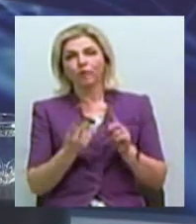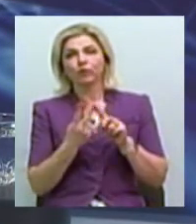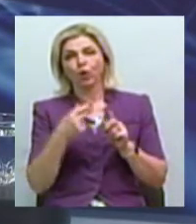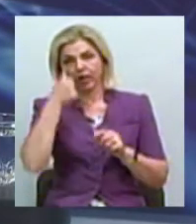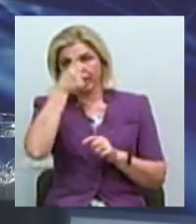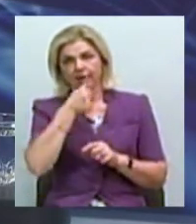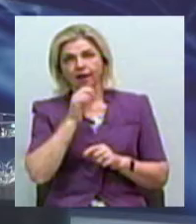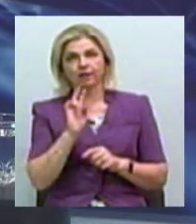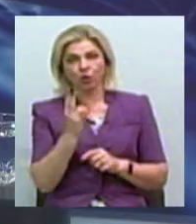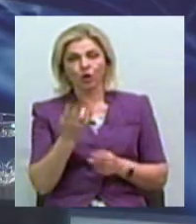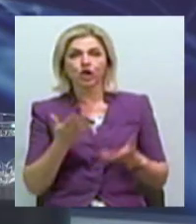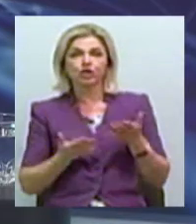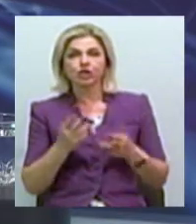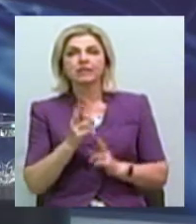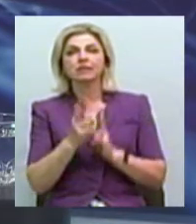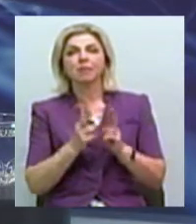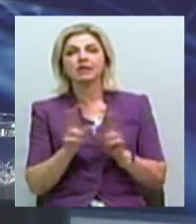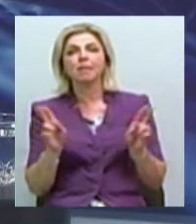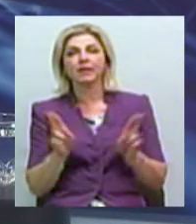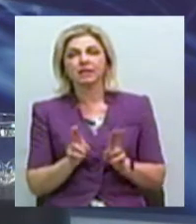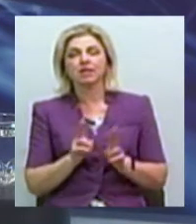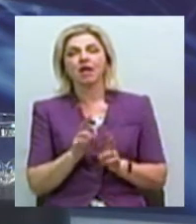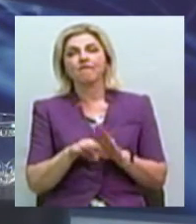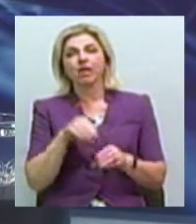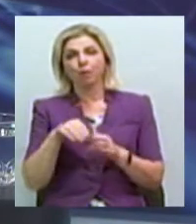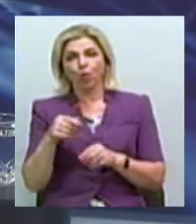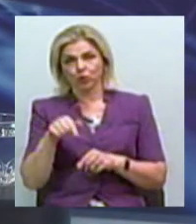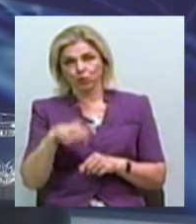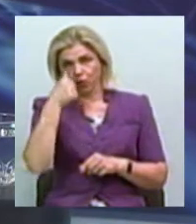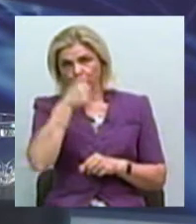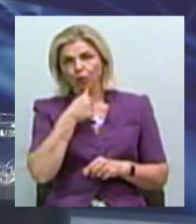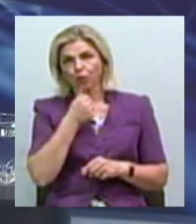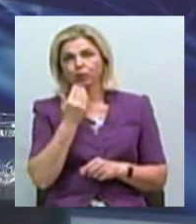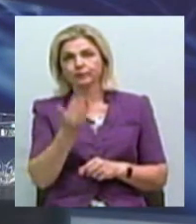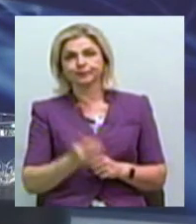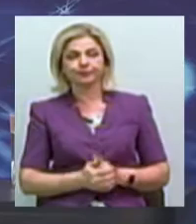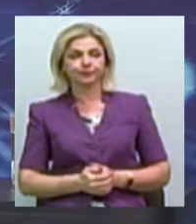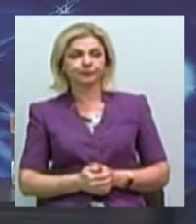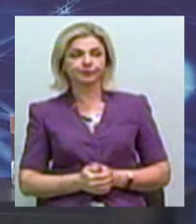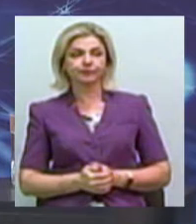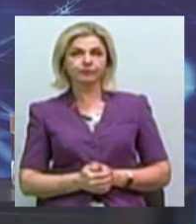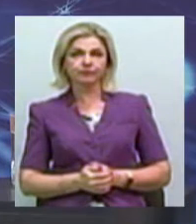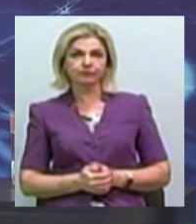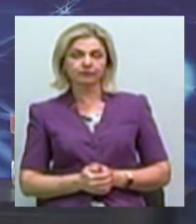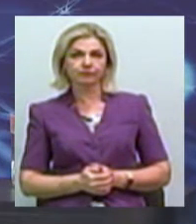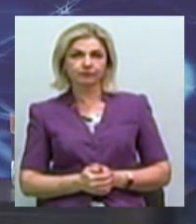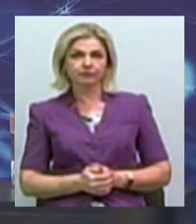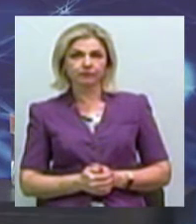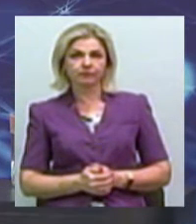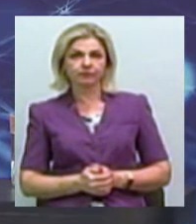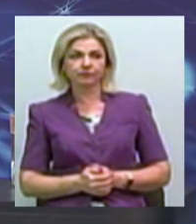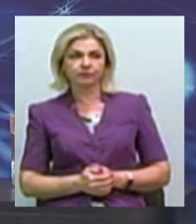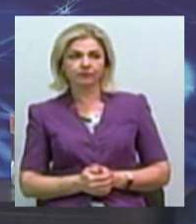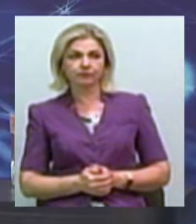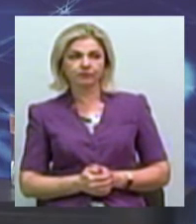Миколаєві. Чи змінився принцип відбору авторів цього року? Ну, власне, цього року...